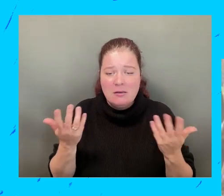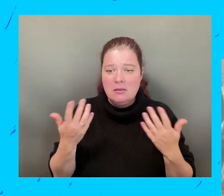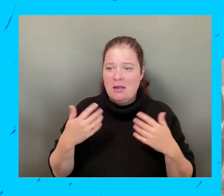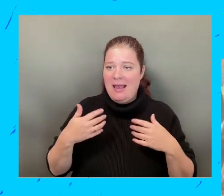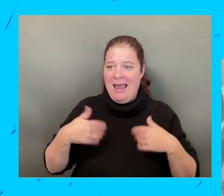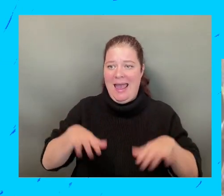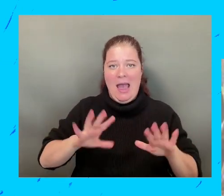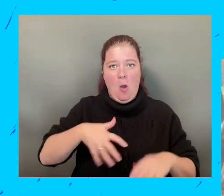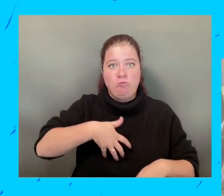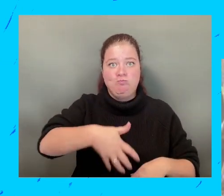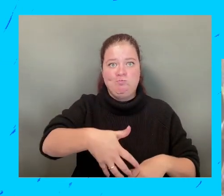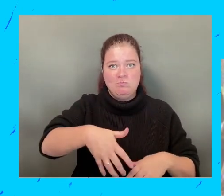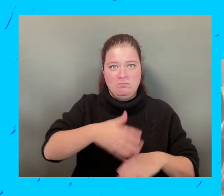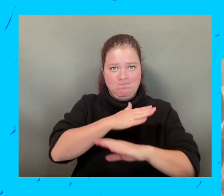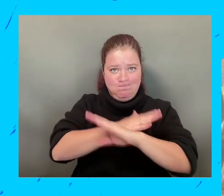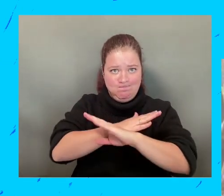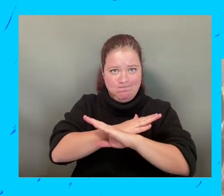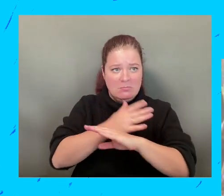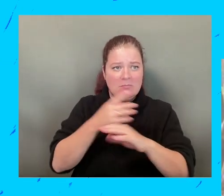des serviettes hygiéniques.